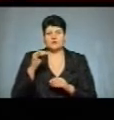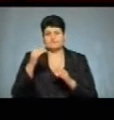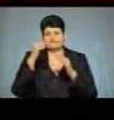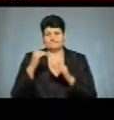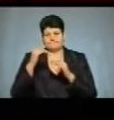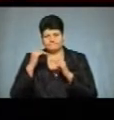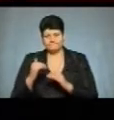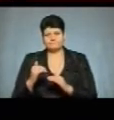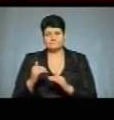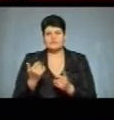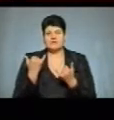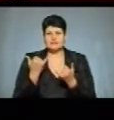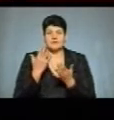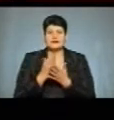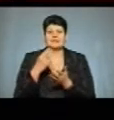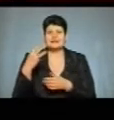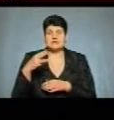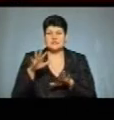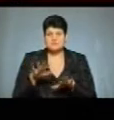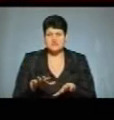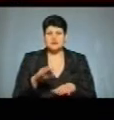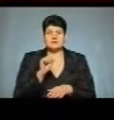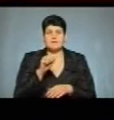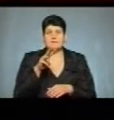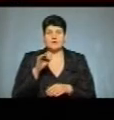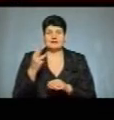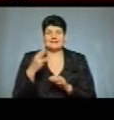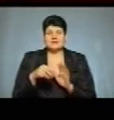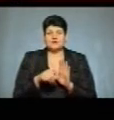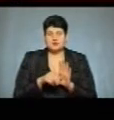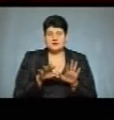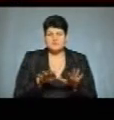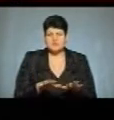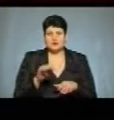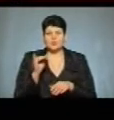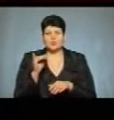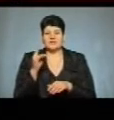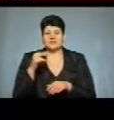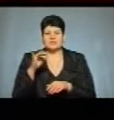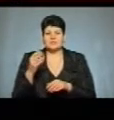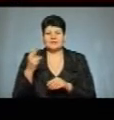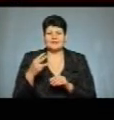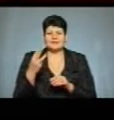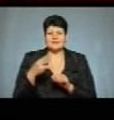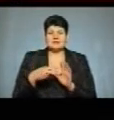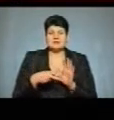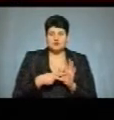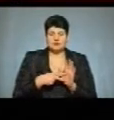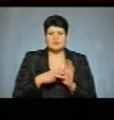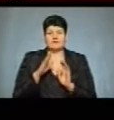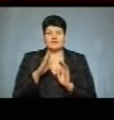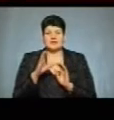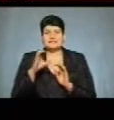позиції і зараз займає 30-те місце, Анастасія Меркушина на 36-му місці, Юлія Джима на 37-му, Віта Семаренко